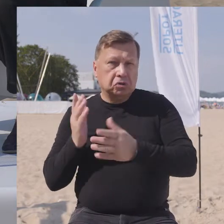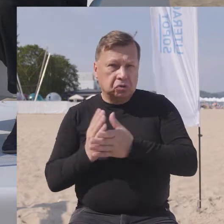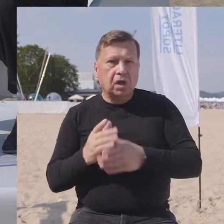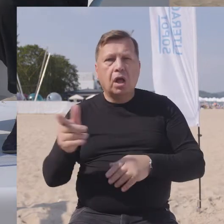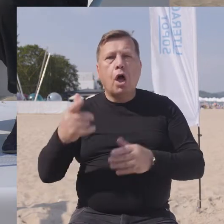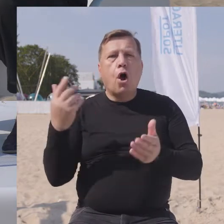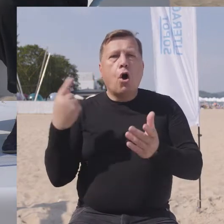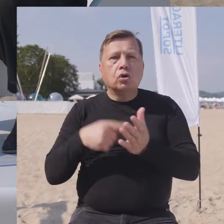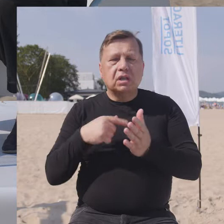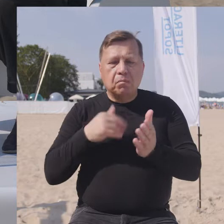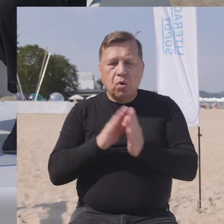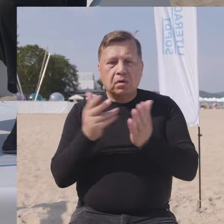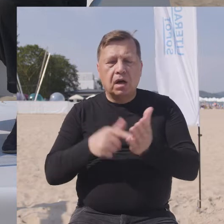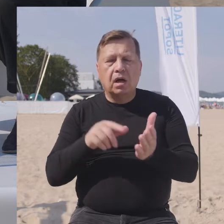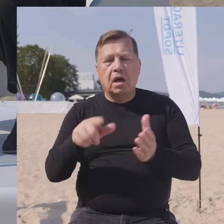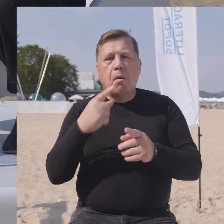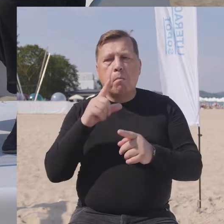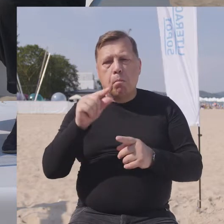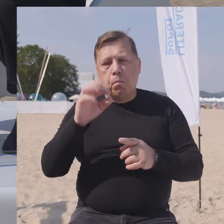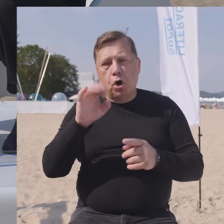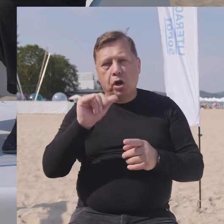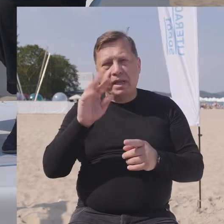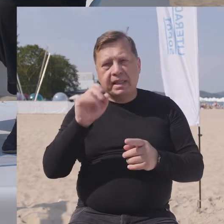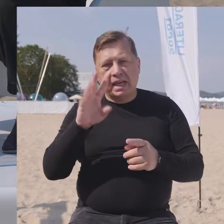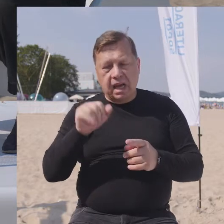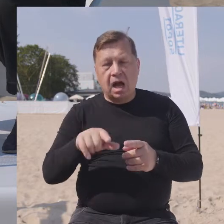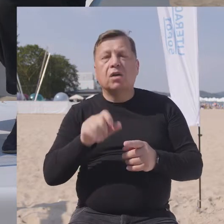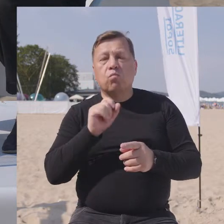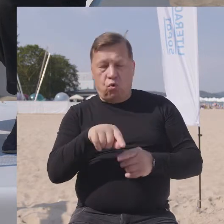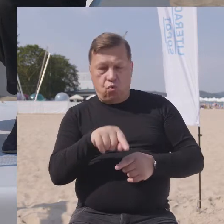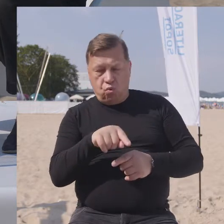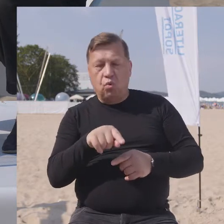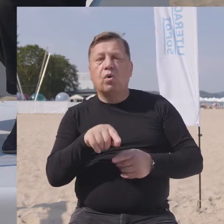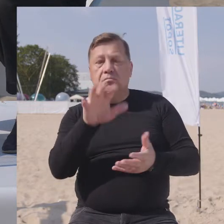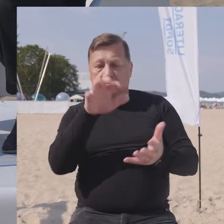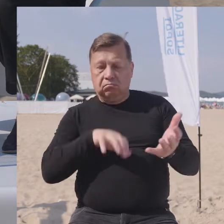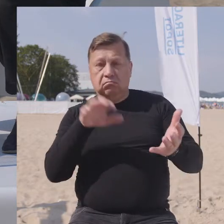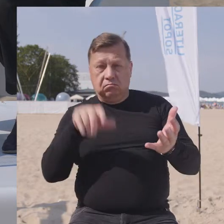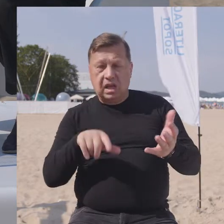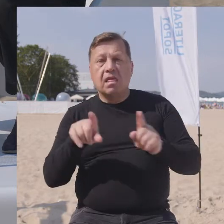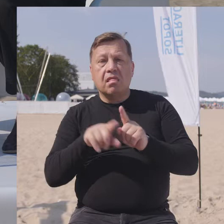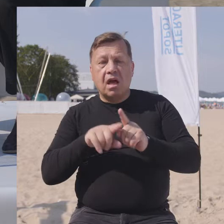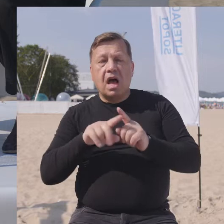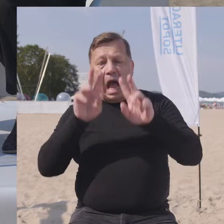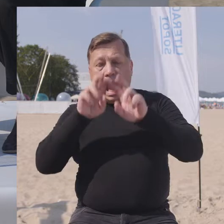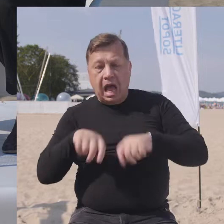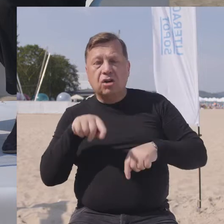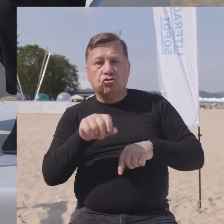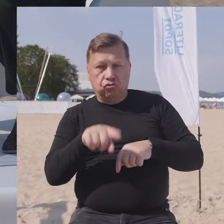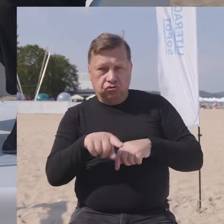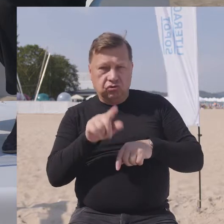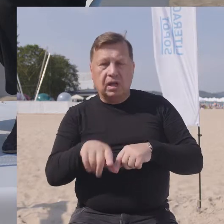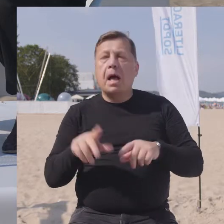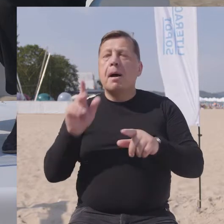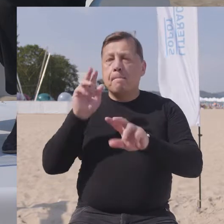Polityki można przeczytać o nich, ale też analizę. Pokazują to również badania